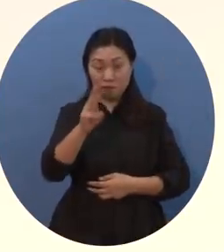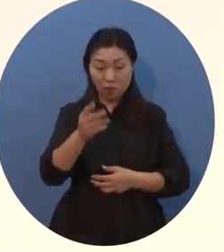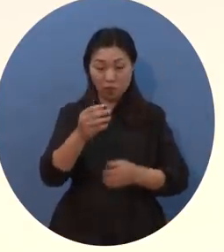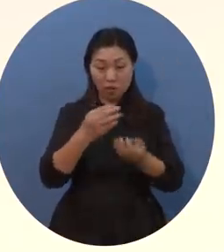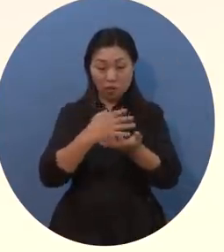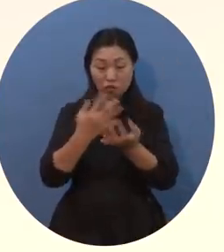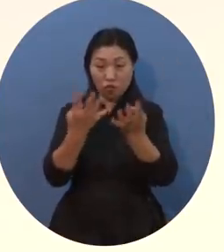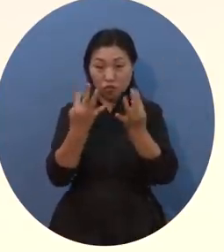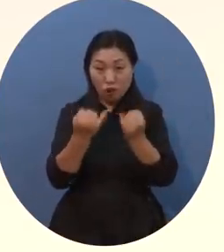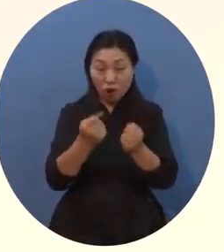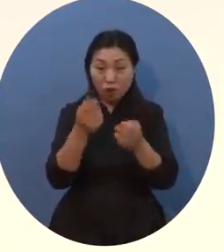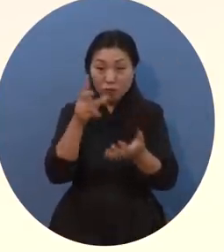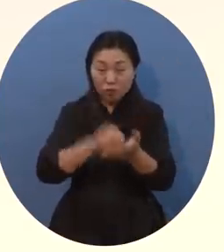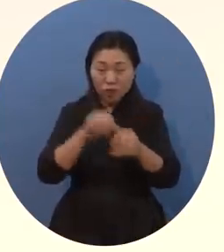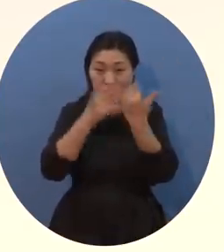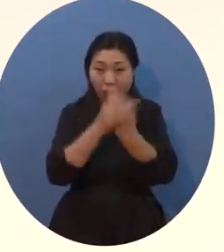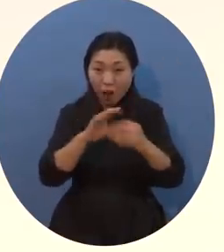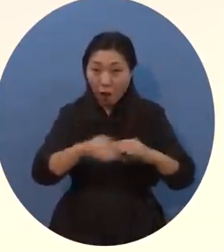수 있어요.